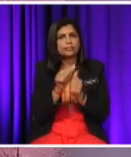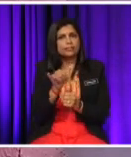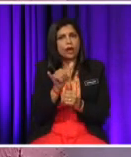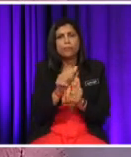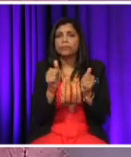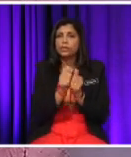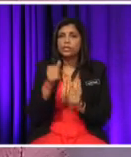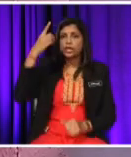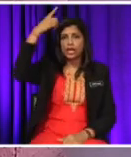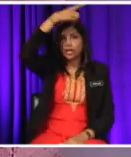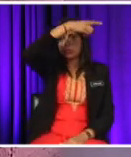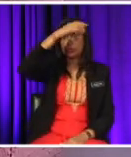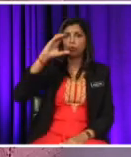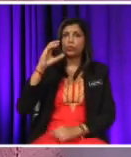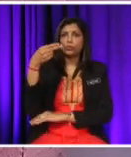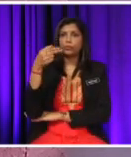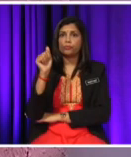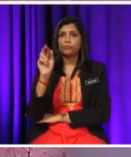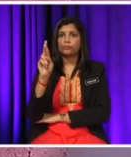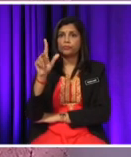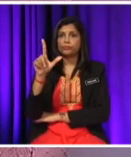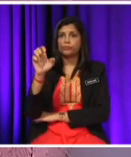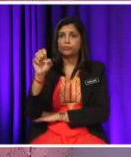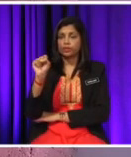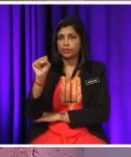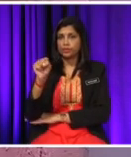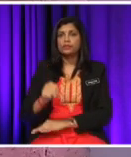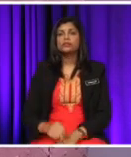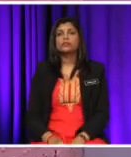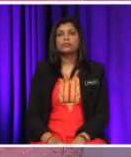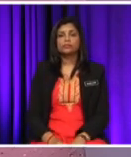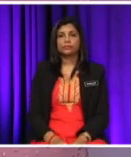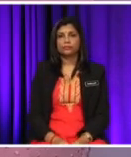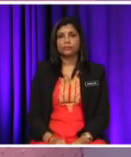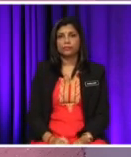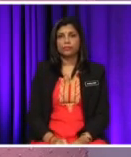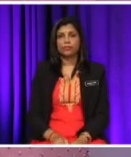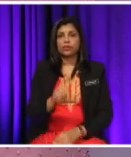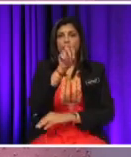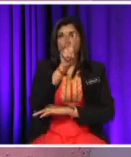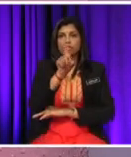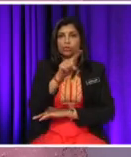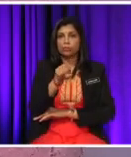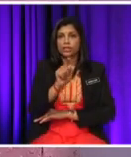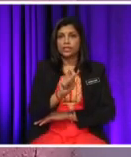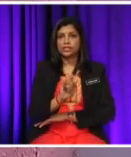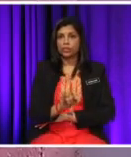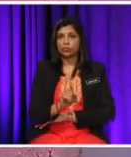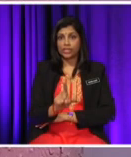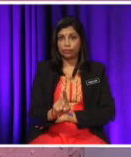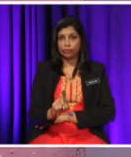Jadi kalau nak bawa perkiraan dia adalah bisa tuh seperti satu sama dengan b2/2 oke